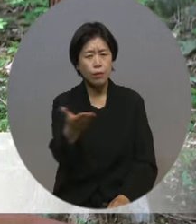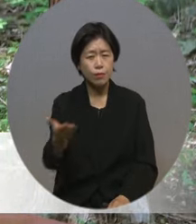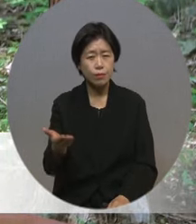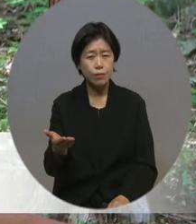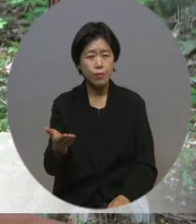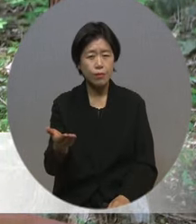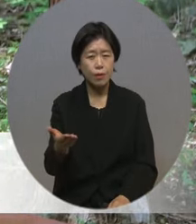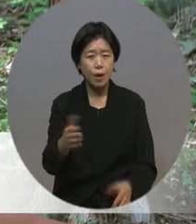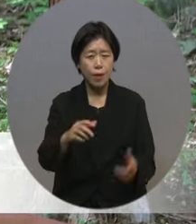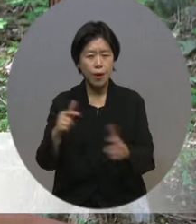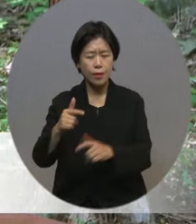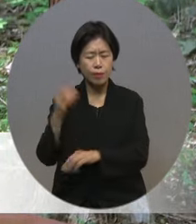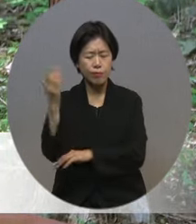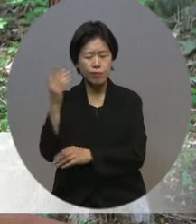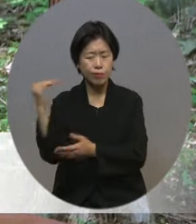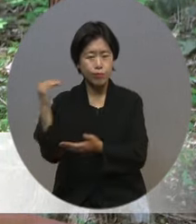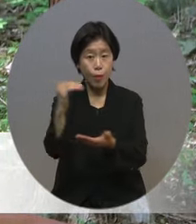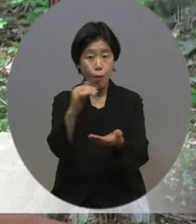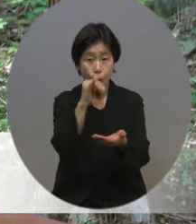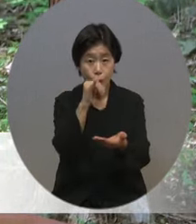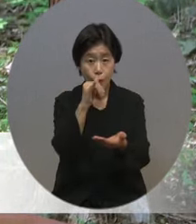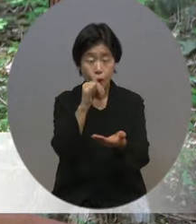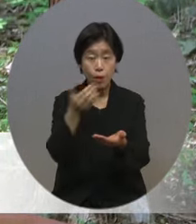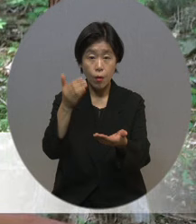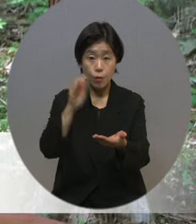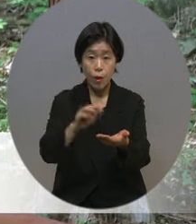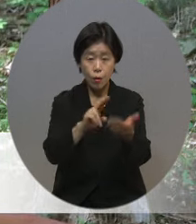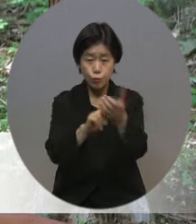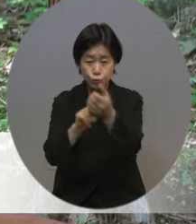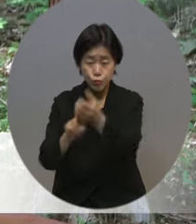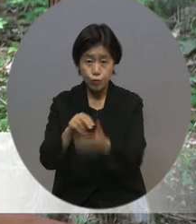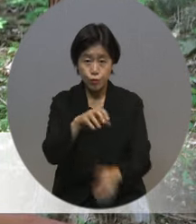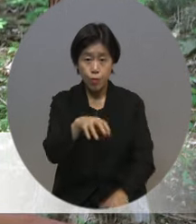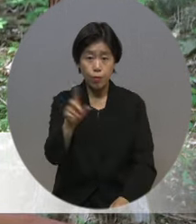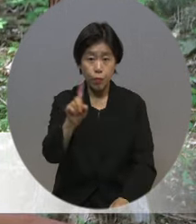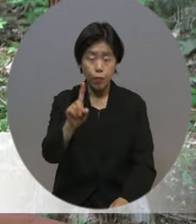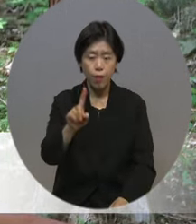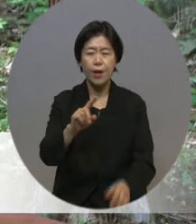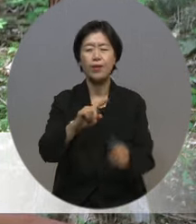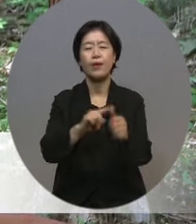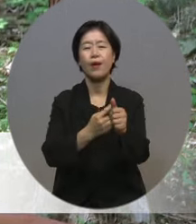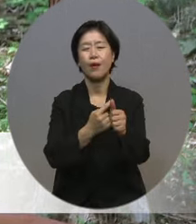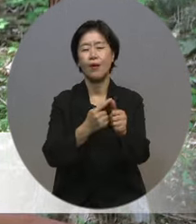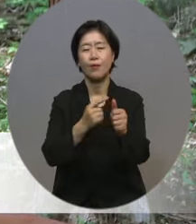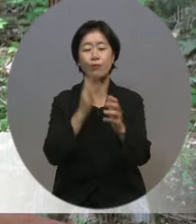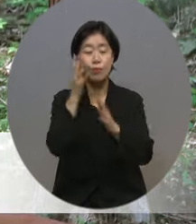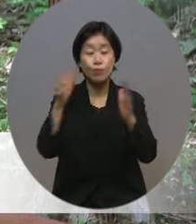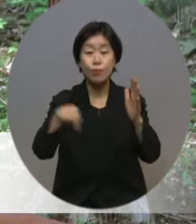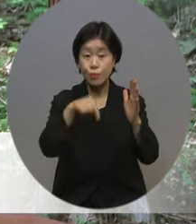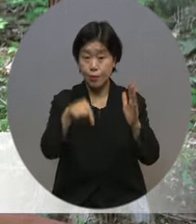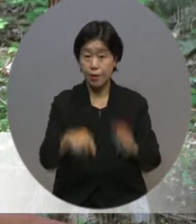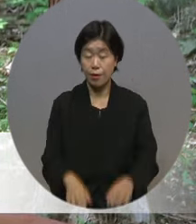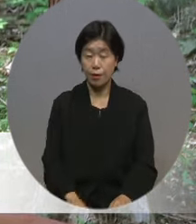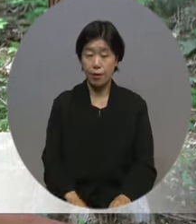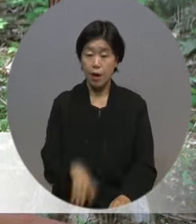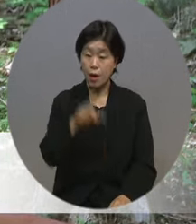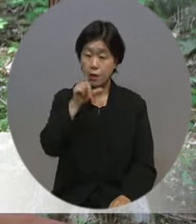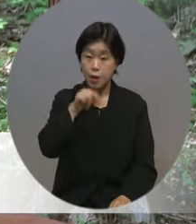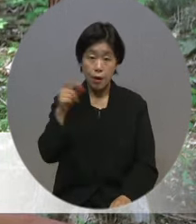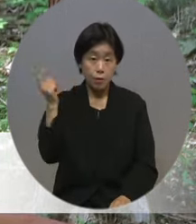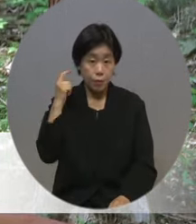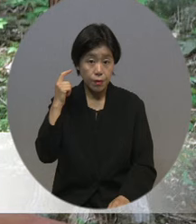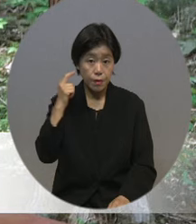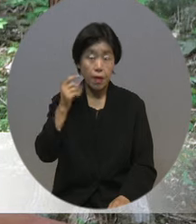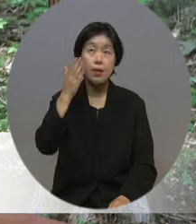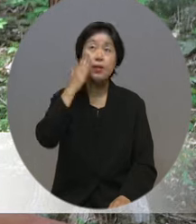여러분에게 주는 메시지를 자연 속에 다 감춰놓는다 그래요. 그래서 하물며 새 소리도 낙엽 떨어진